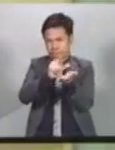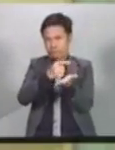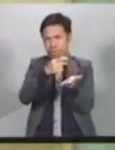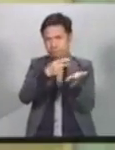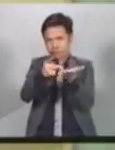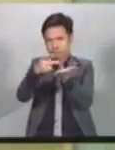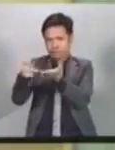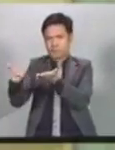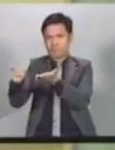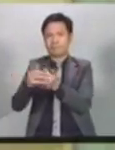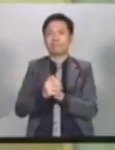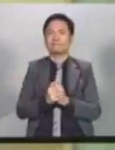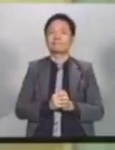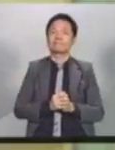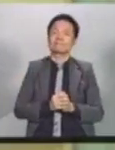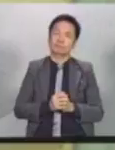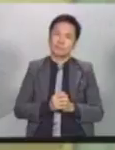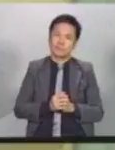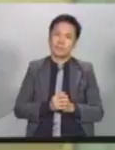Oleh itu, kita menjangkakan